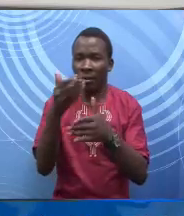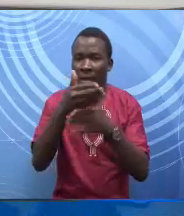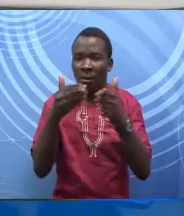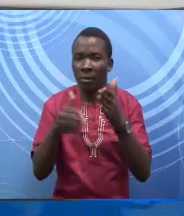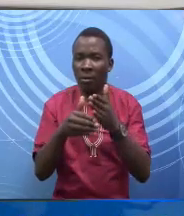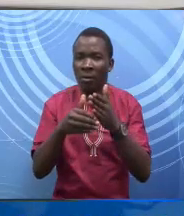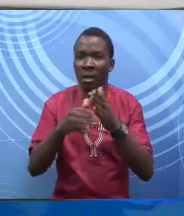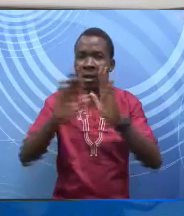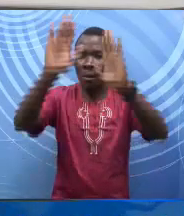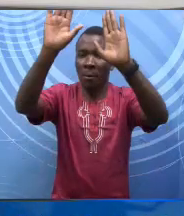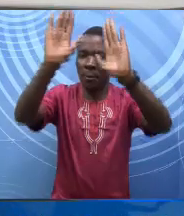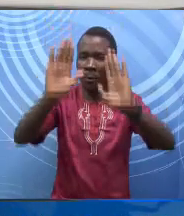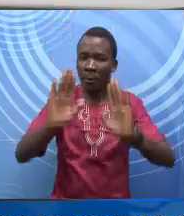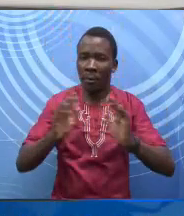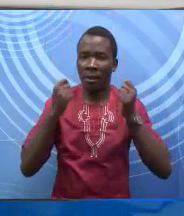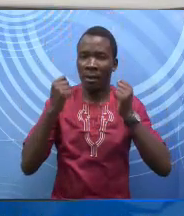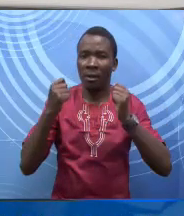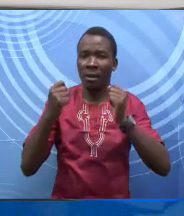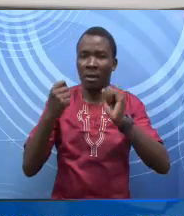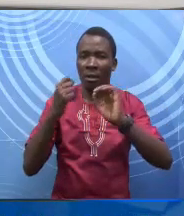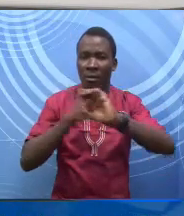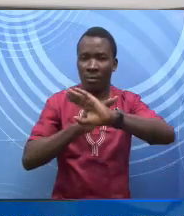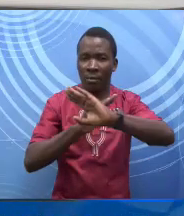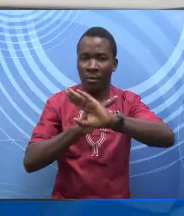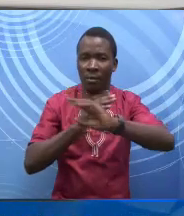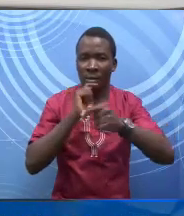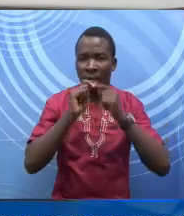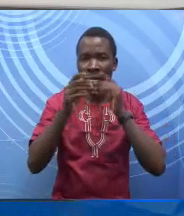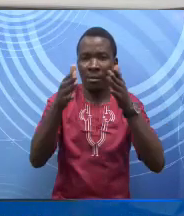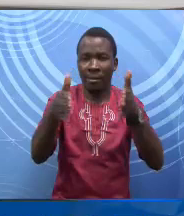inkuta zikomeye zo kuharinda. Gaston Nirembere: